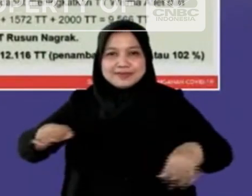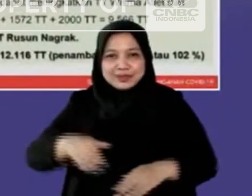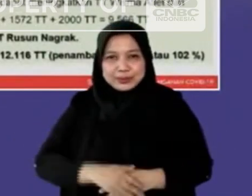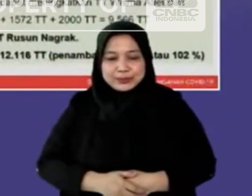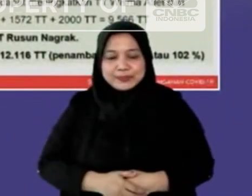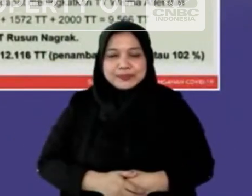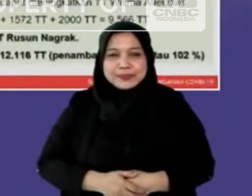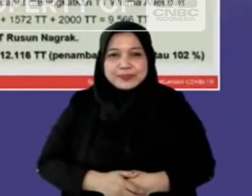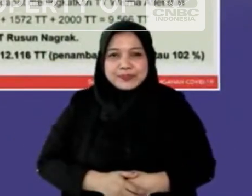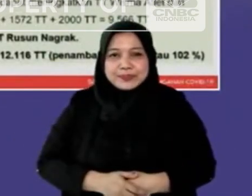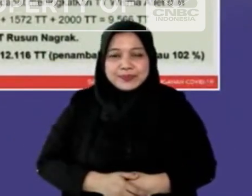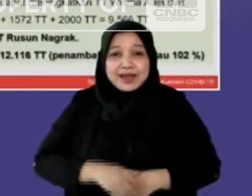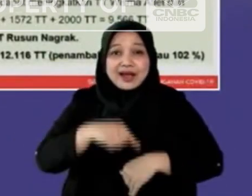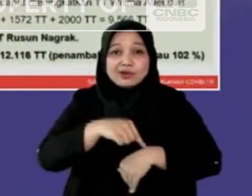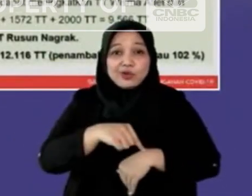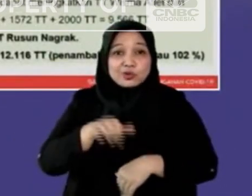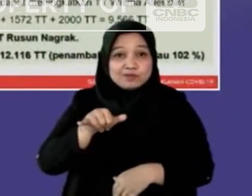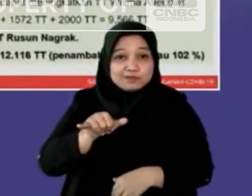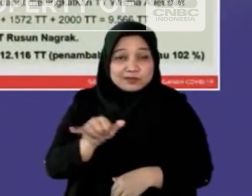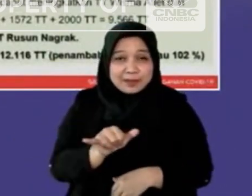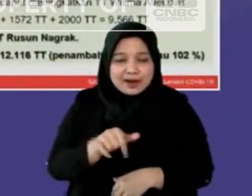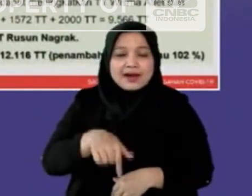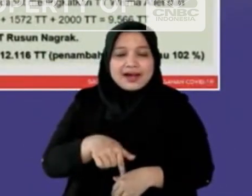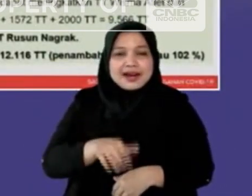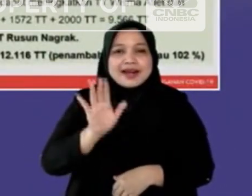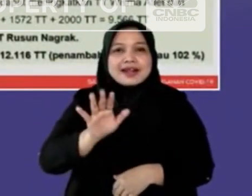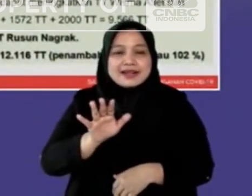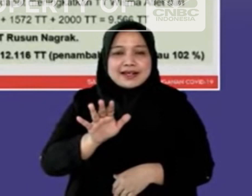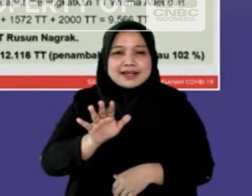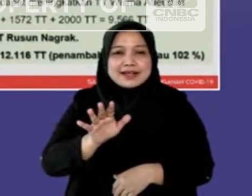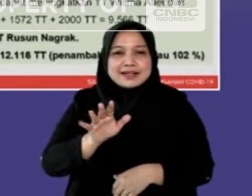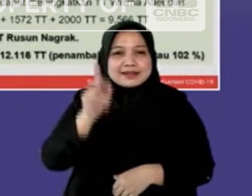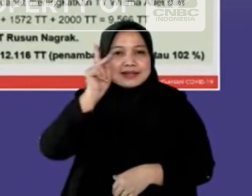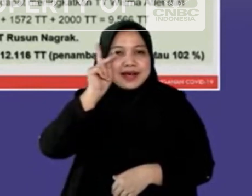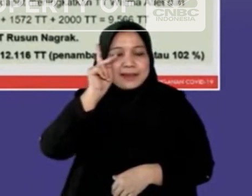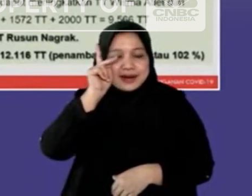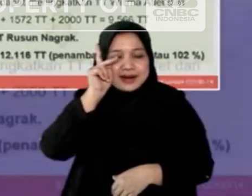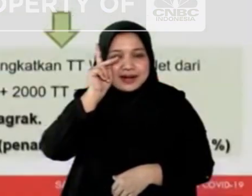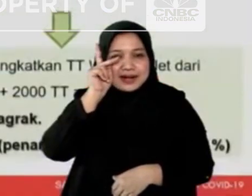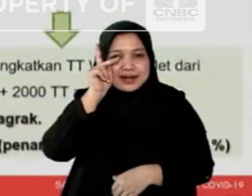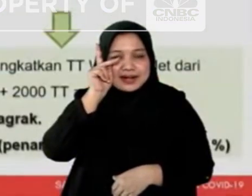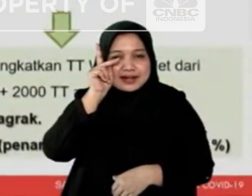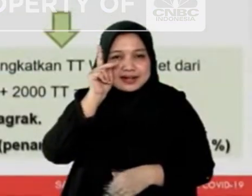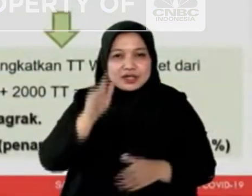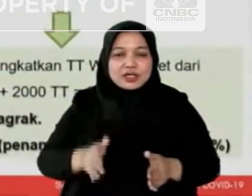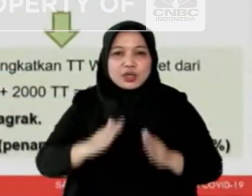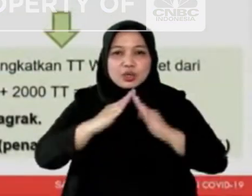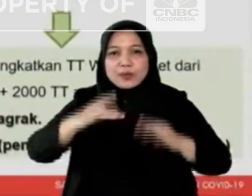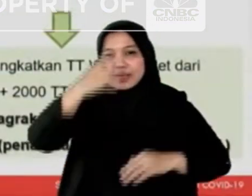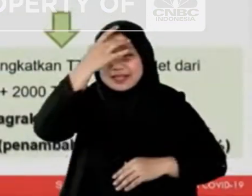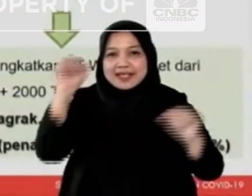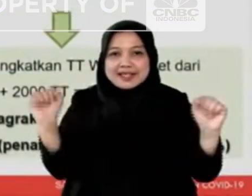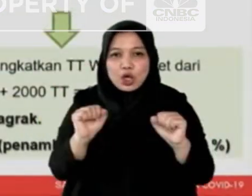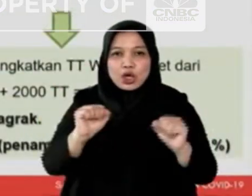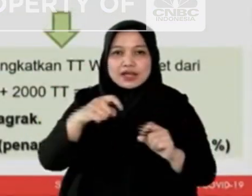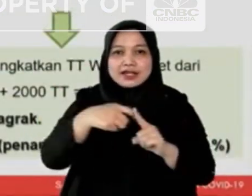pada saat yang sama akan ditambah kapasitas per kamar di rumah sakit darurat Kemayoran menjadi